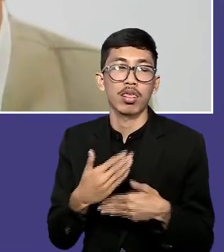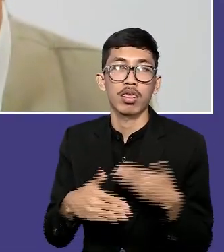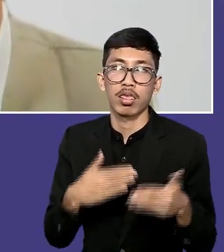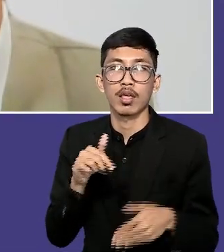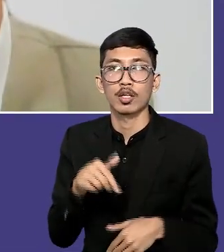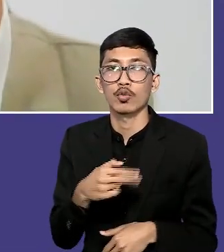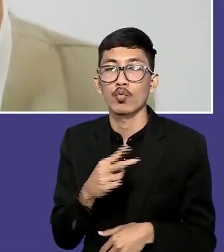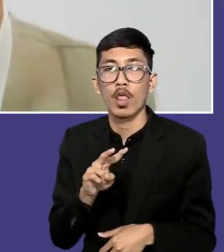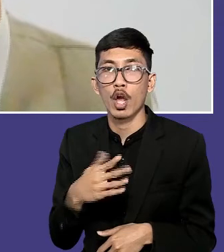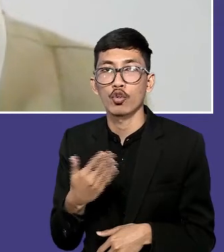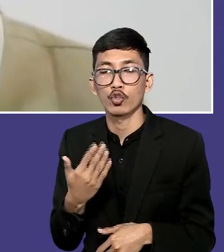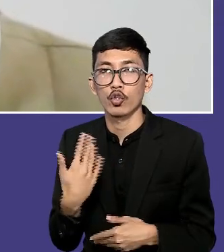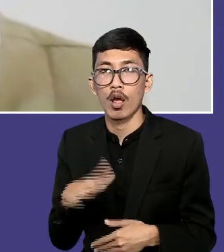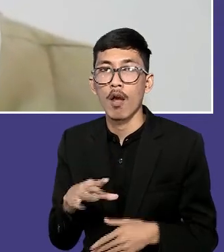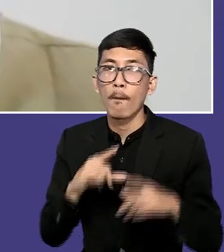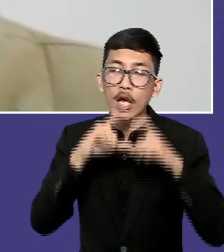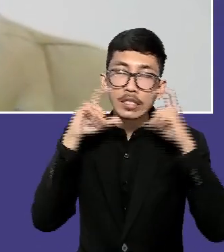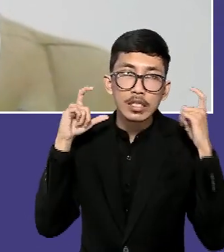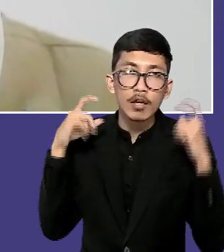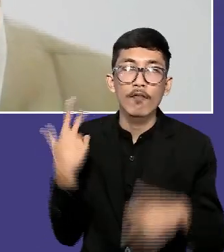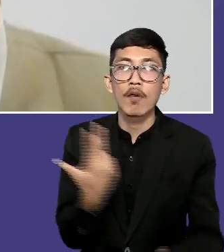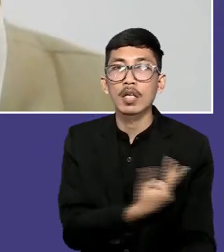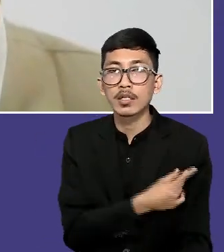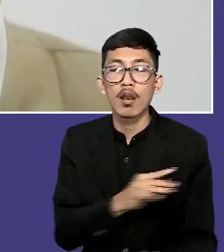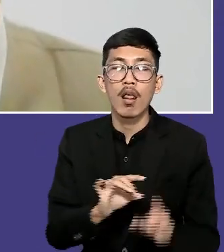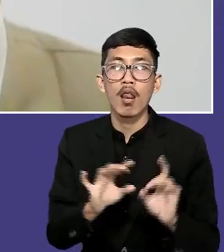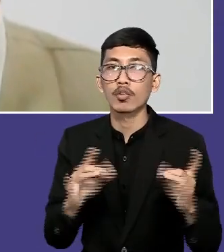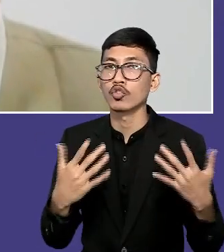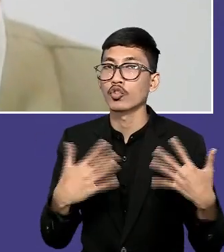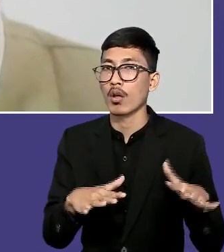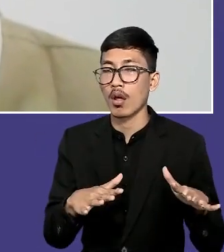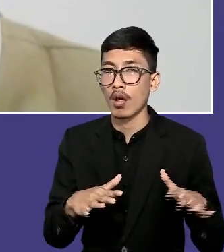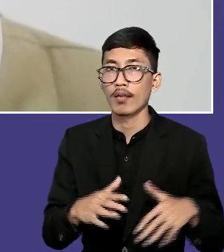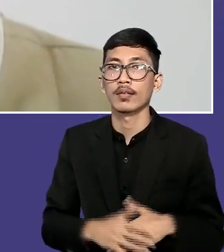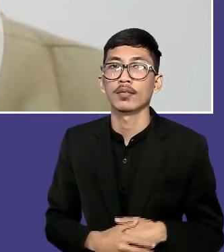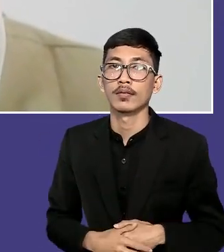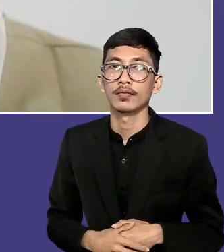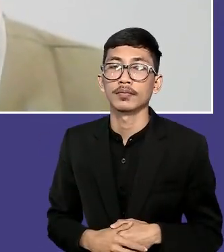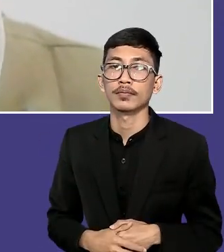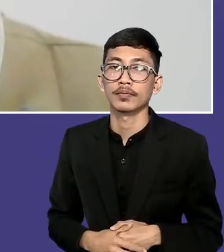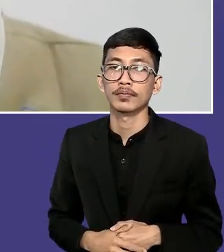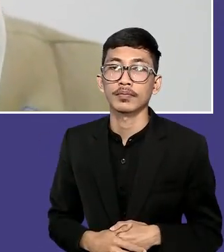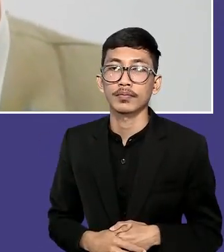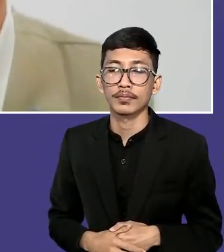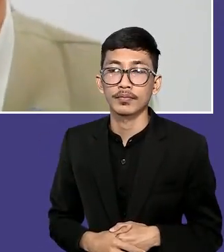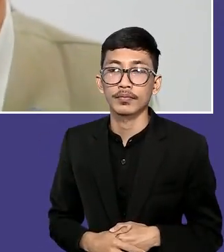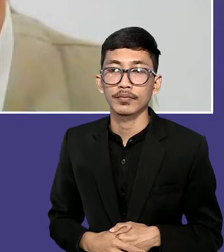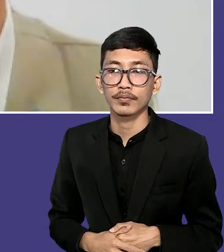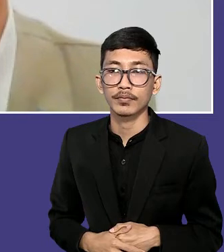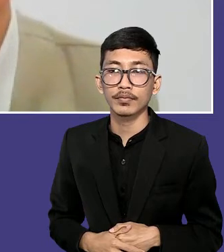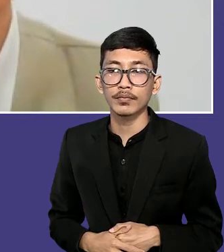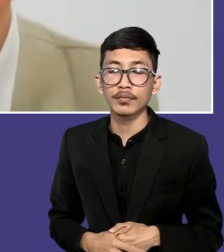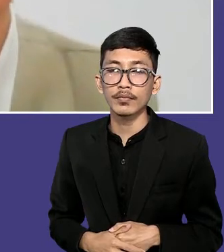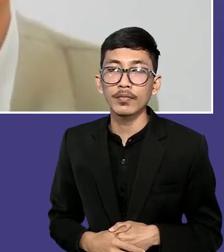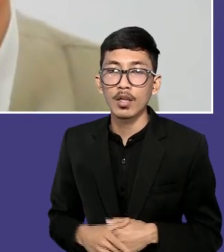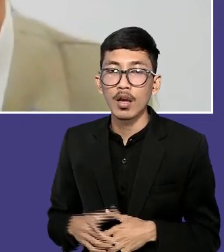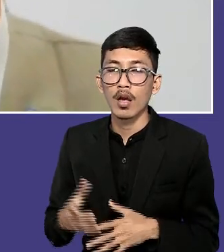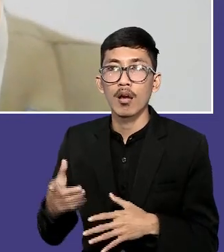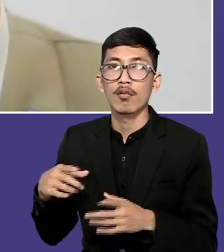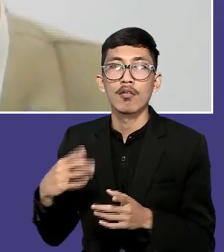jurusan ini terjadi lebih banyak tantangan lagi seperti protes pemberlakuan Lockdown di kemudian masyarakat juga nampaknya